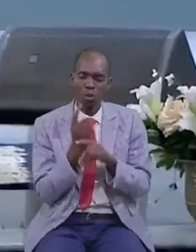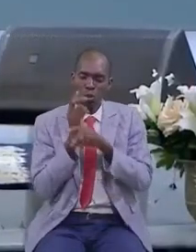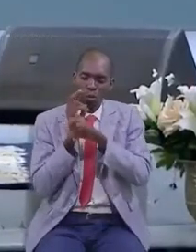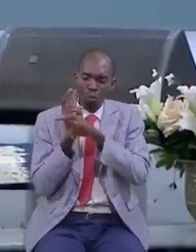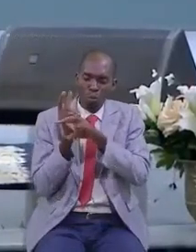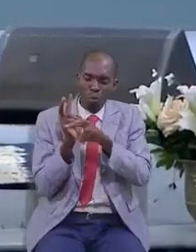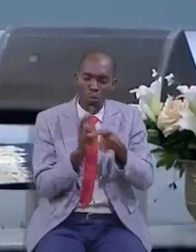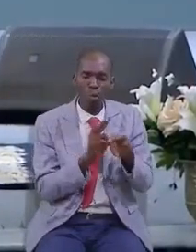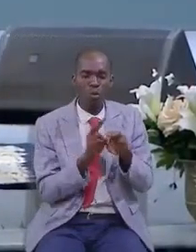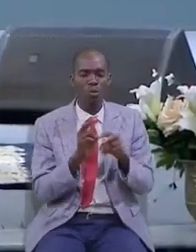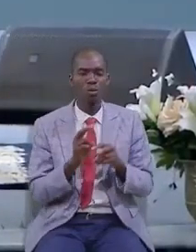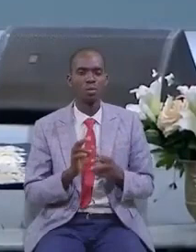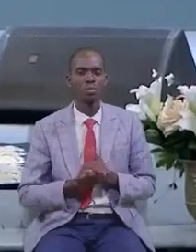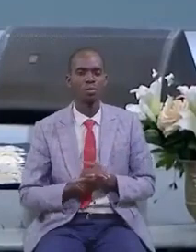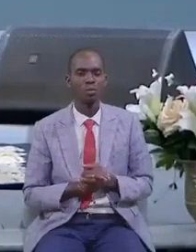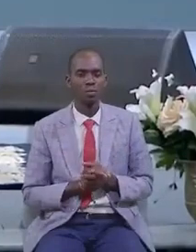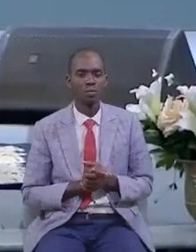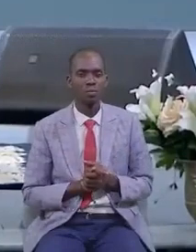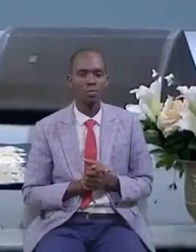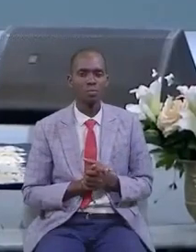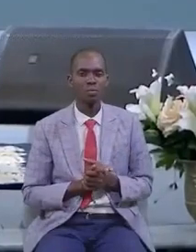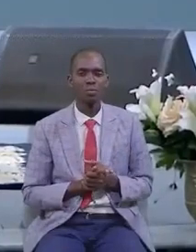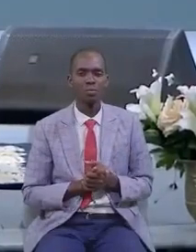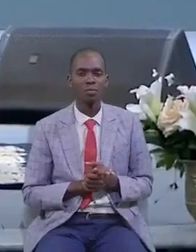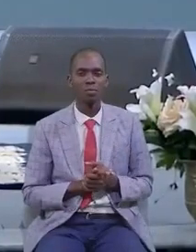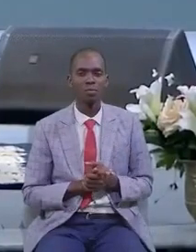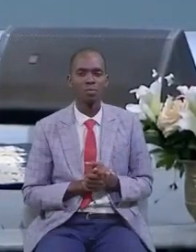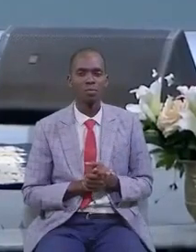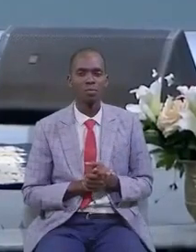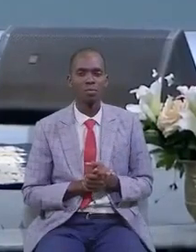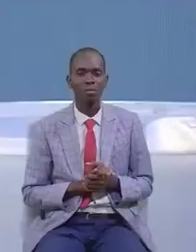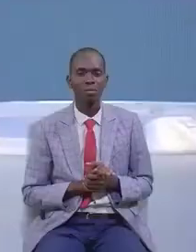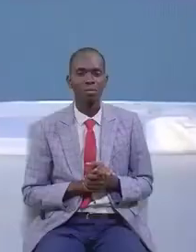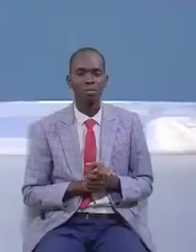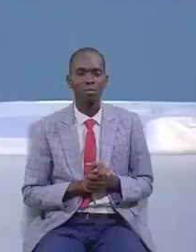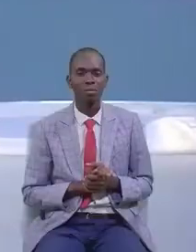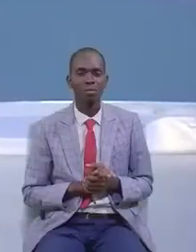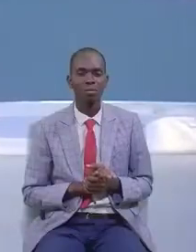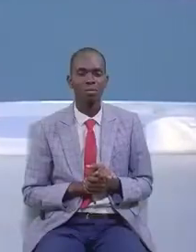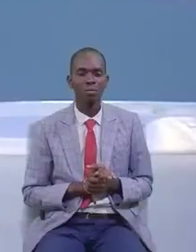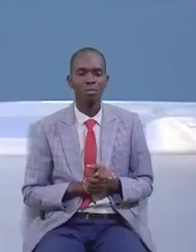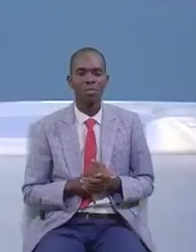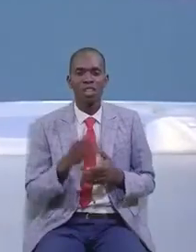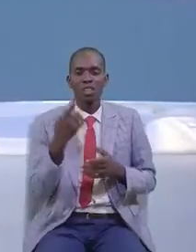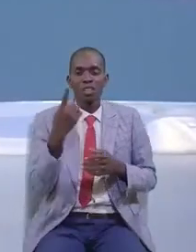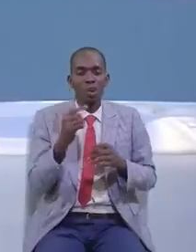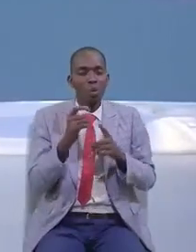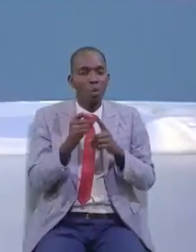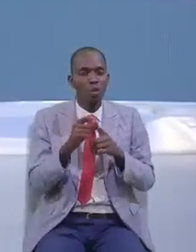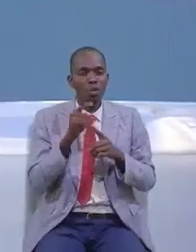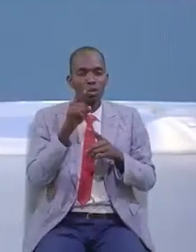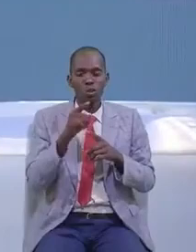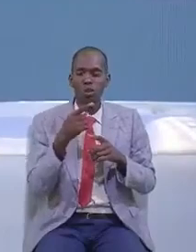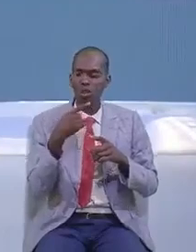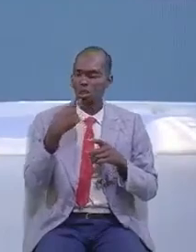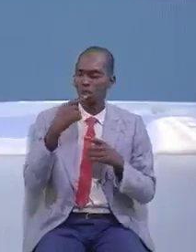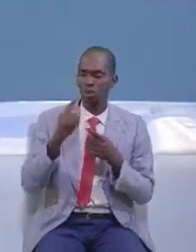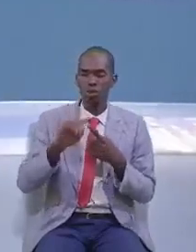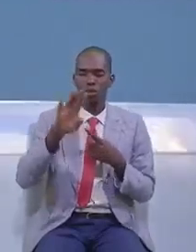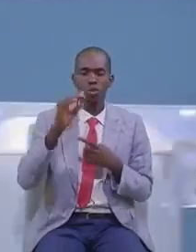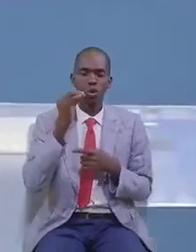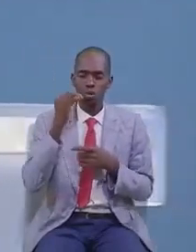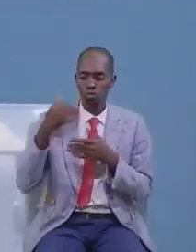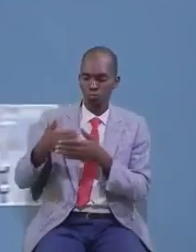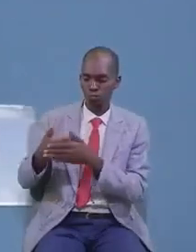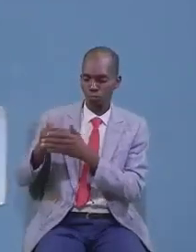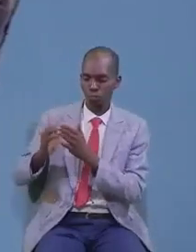కుటుంబాన్నైనా ఐక్యపరుస్తాయి లేక అవే మాటలు కుటుంబాన్ని విడిపోయేలా చేస్తాయి. The words you speak to your neighbors. మీ పొరుగు వారితో మాట్లాడే మాటలు. We